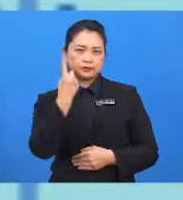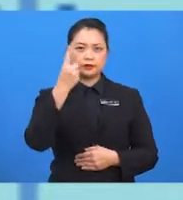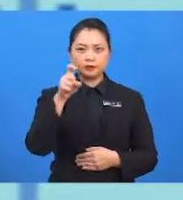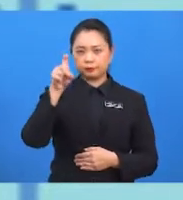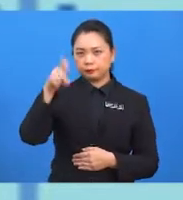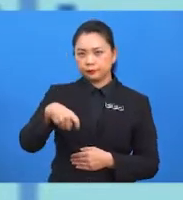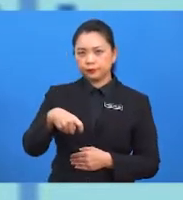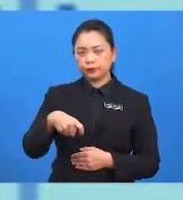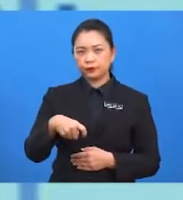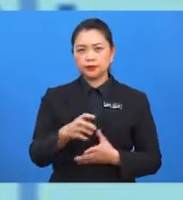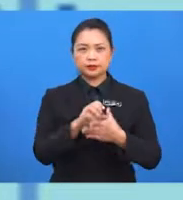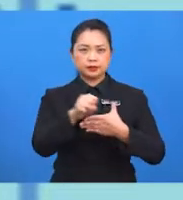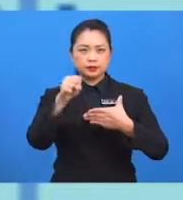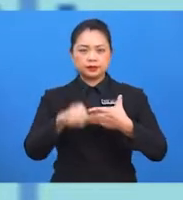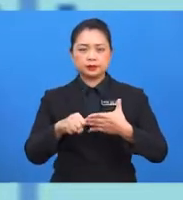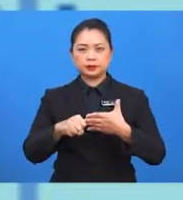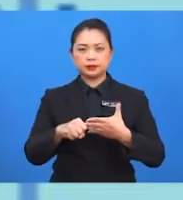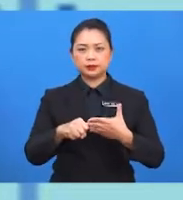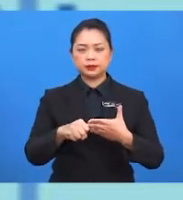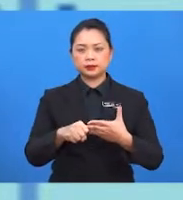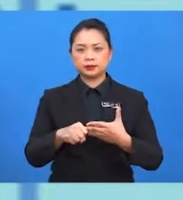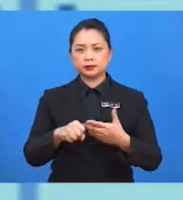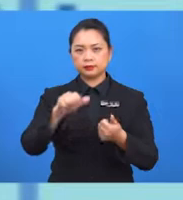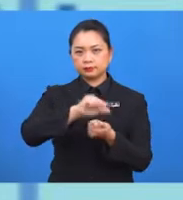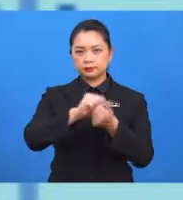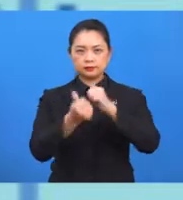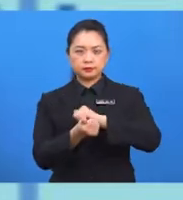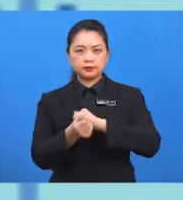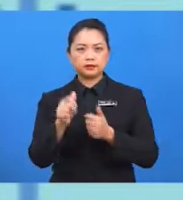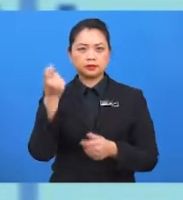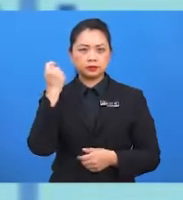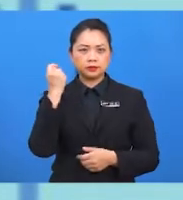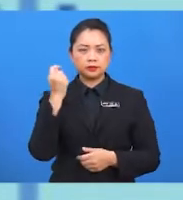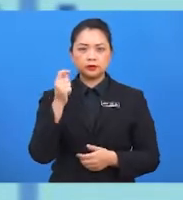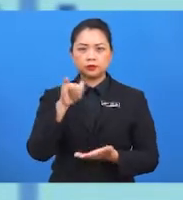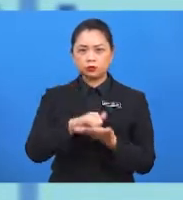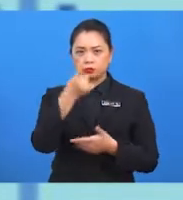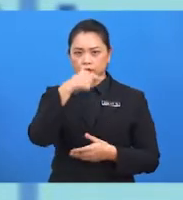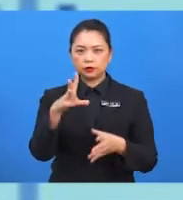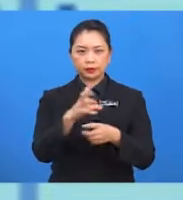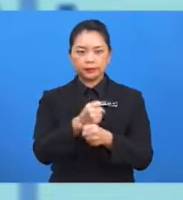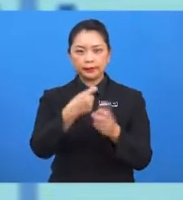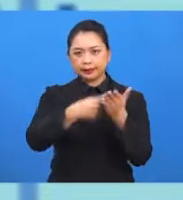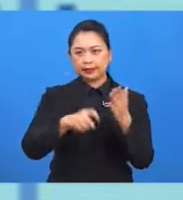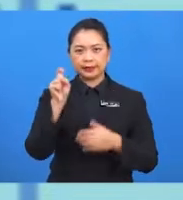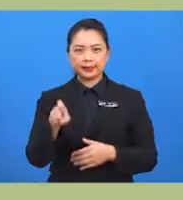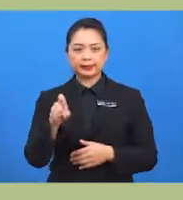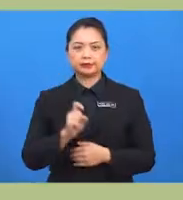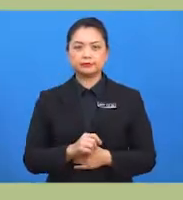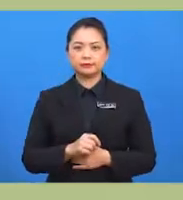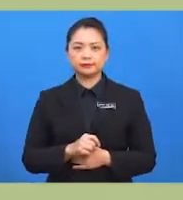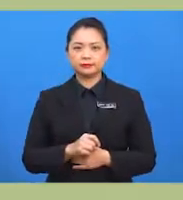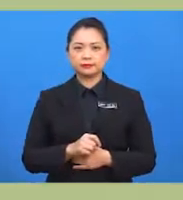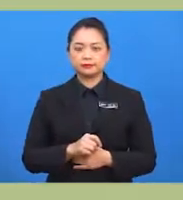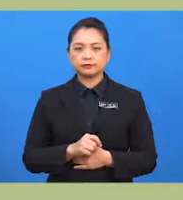menyelesaikan persamaan algebra tersebut untuk mendapatkan nilai x yaitu Hai